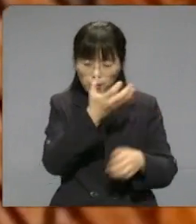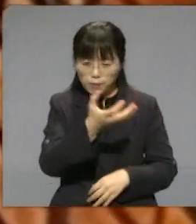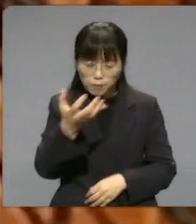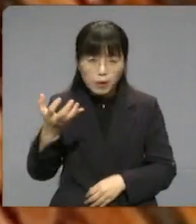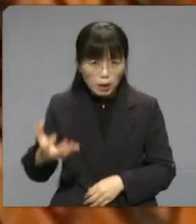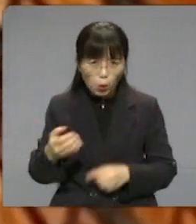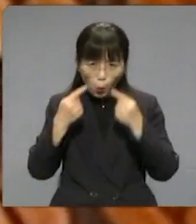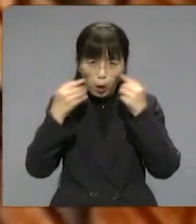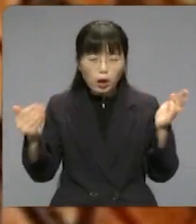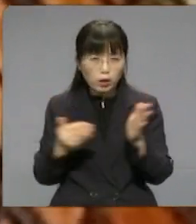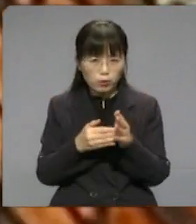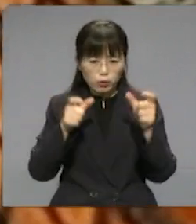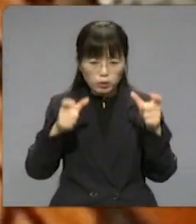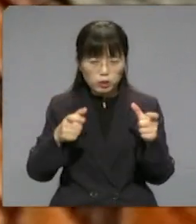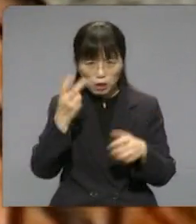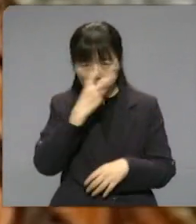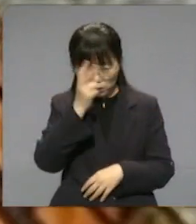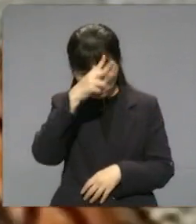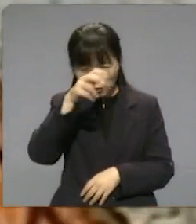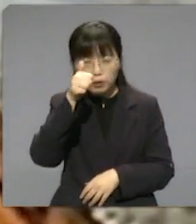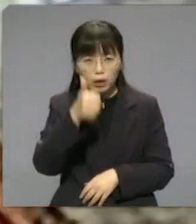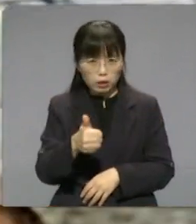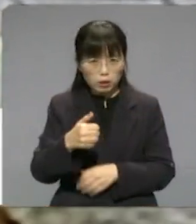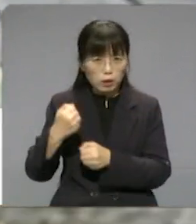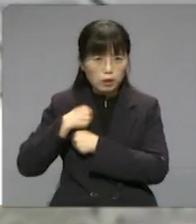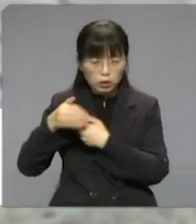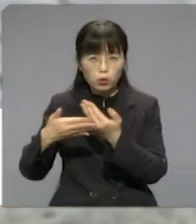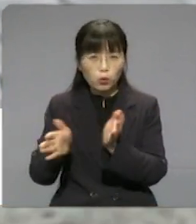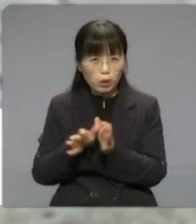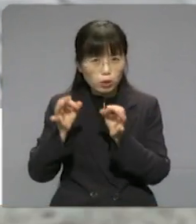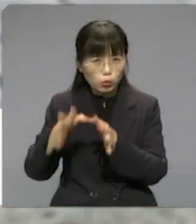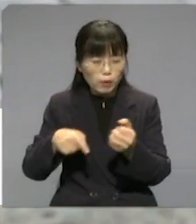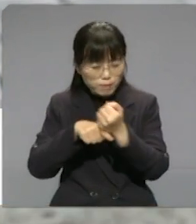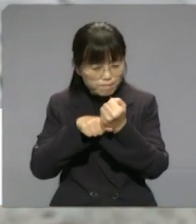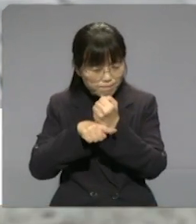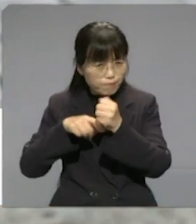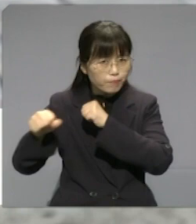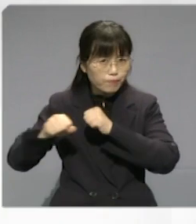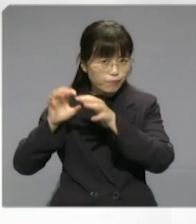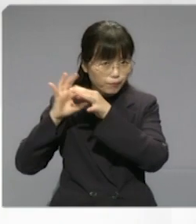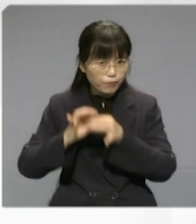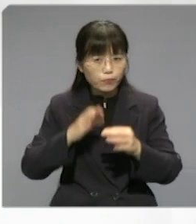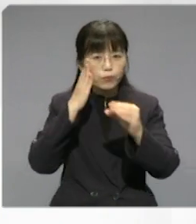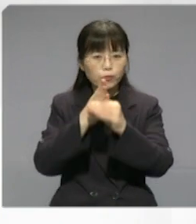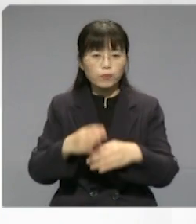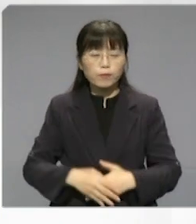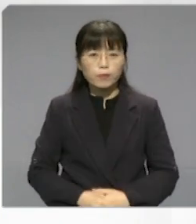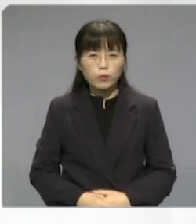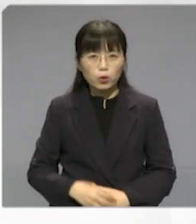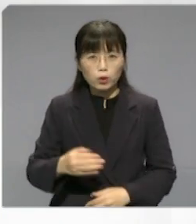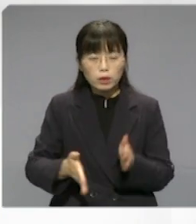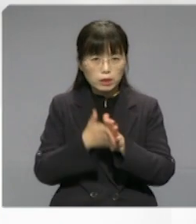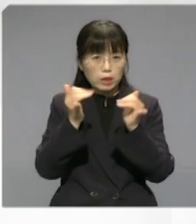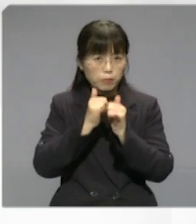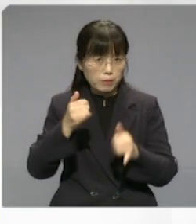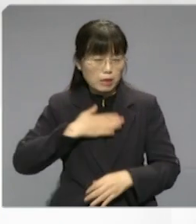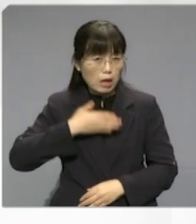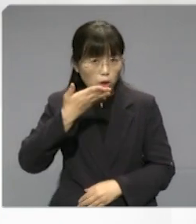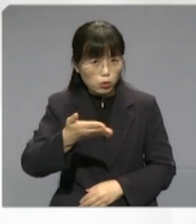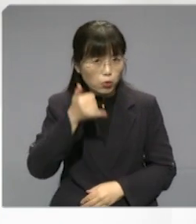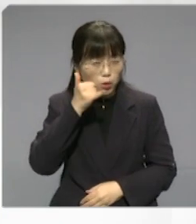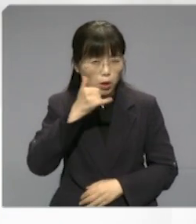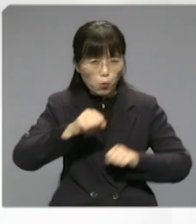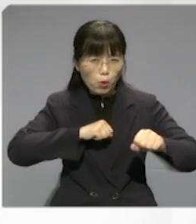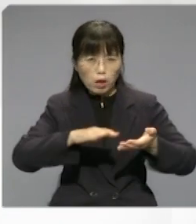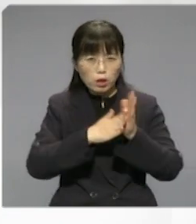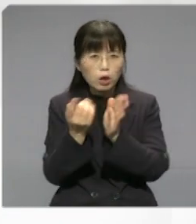확인했고 지역 경찰관과 기동대가 투입해 추적을 이어가고 있습니다 시민 제보 활성화를 위해